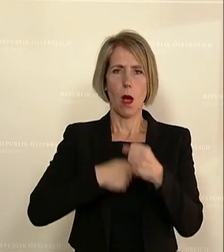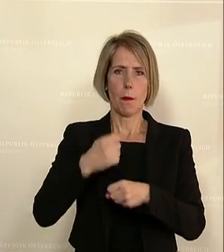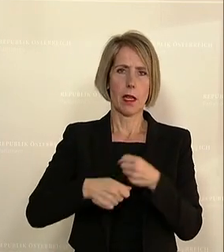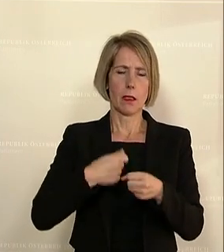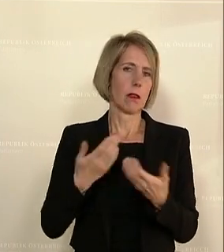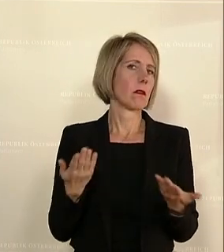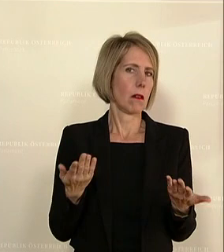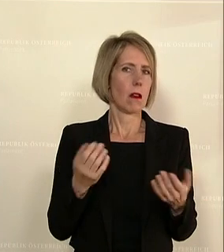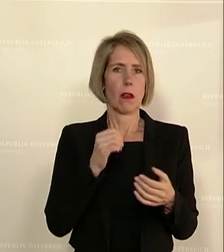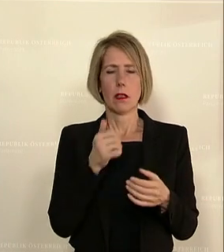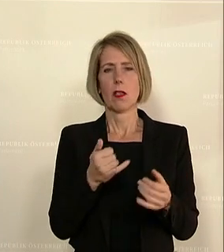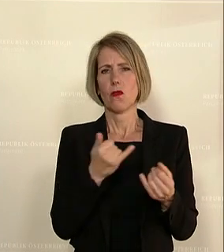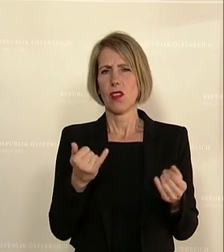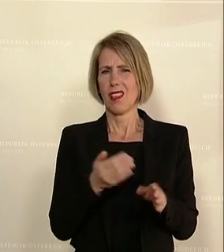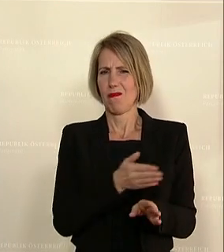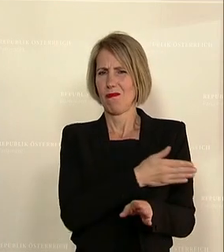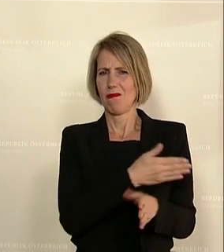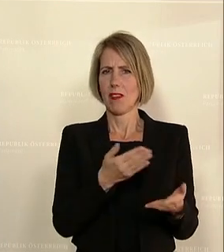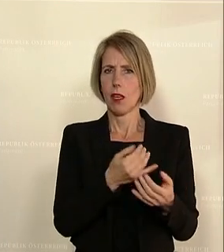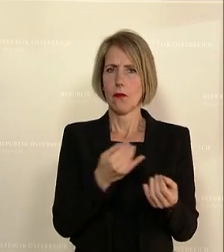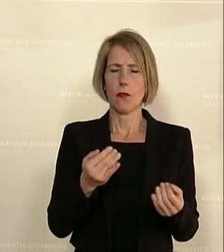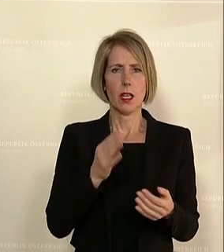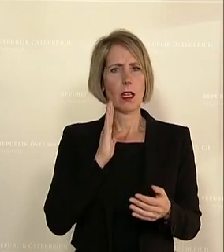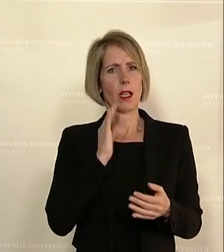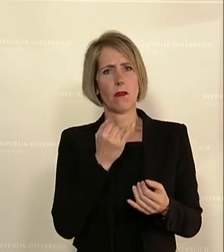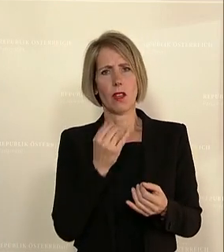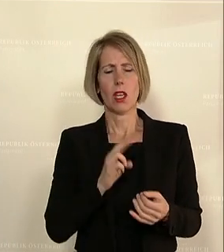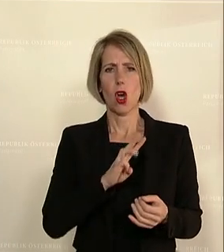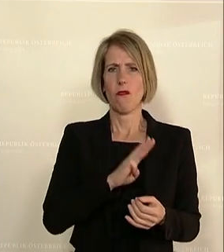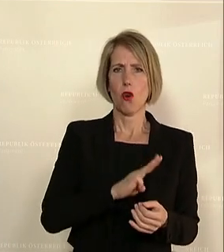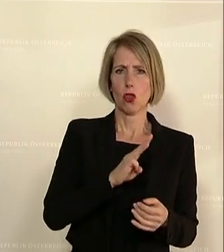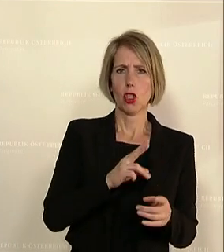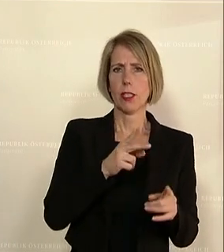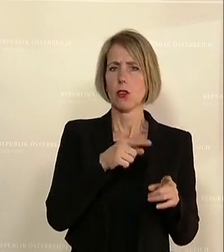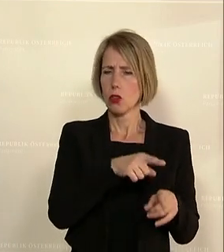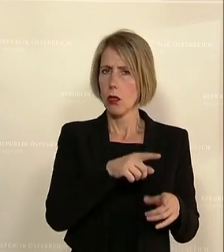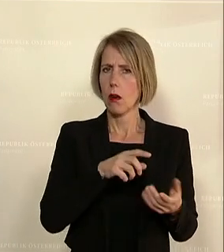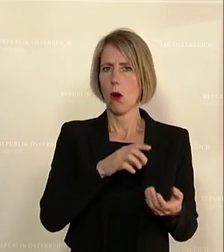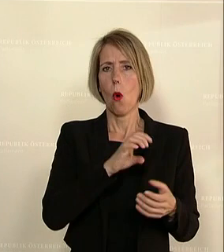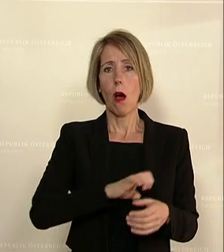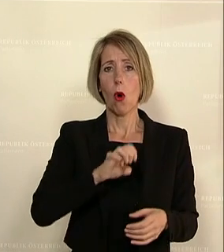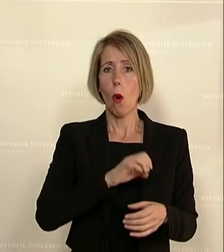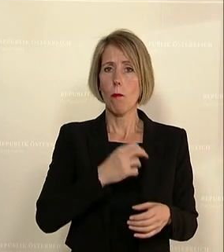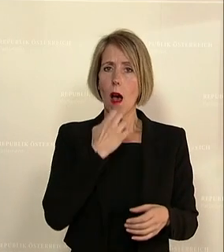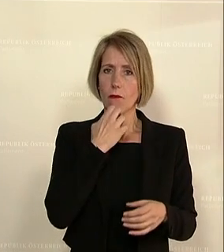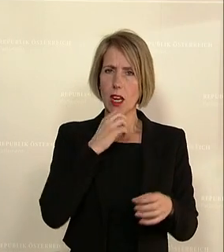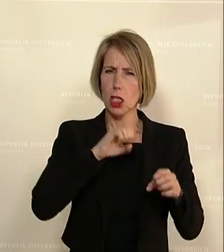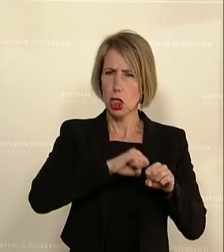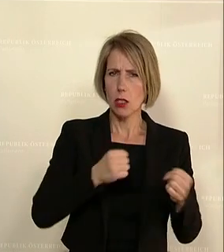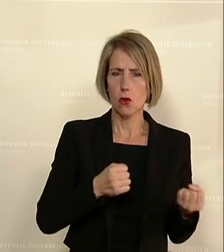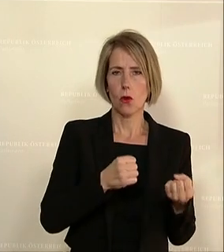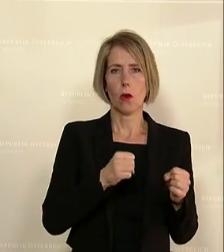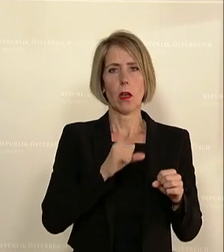diese Art und Weise. Das klingt ja alles ein bisschen nach Vucic und dass der Europa eher zerstören will als mit aufbauen. Das haben wir ja